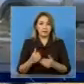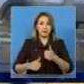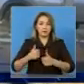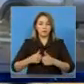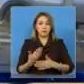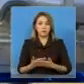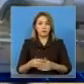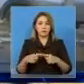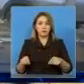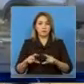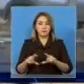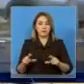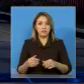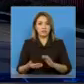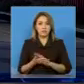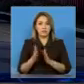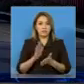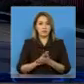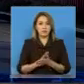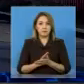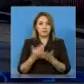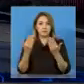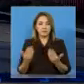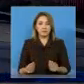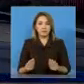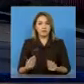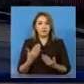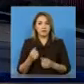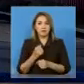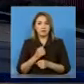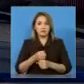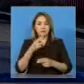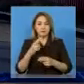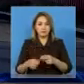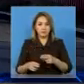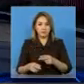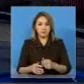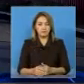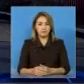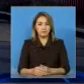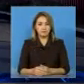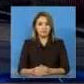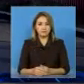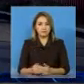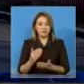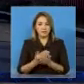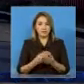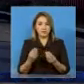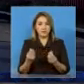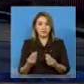и с другим подрядчиком заключили договор, и на сегодняшний день вот работа завершается. В рамках этой суммы